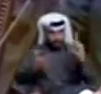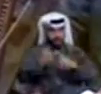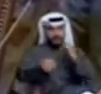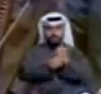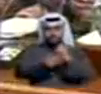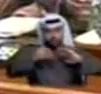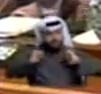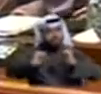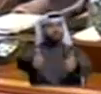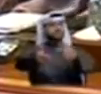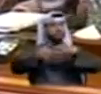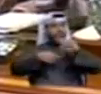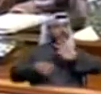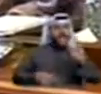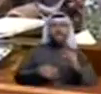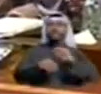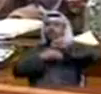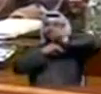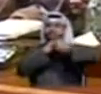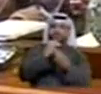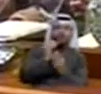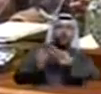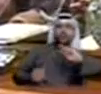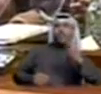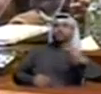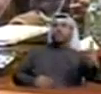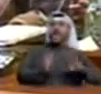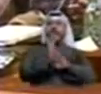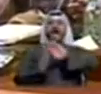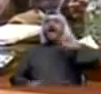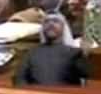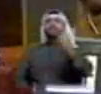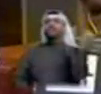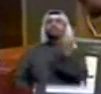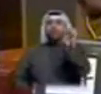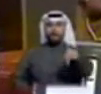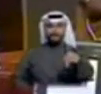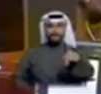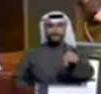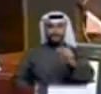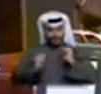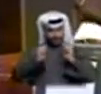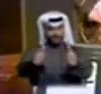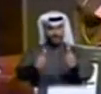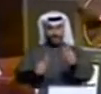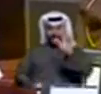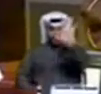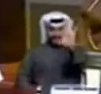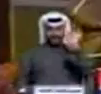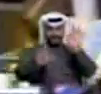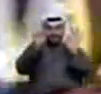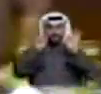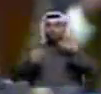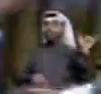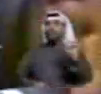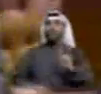جهود المجتمع الدولي والمنظمات الإقليمية والدولية التنموية المتخصصة. ومن هذا المنطلق فقد أولت دولة الكويت